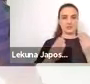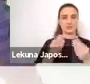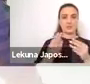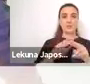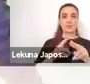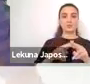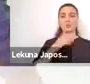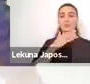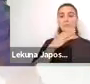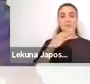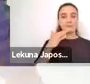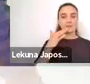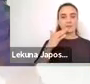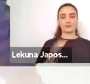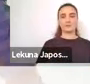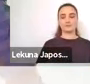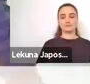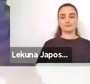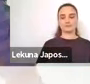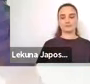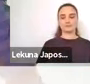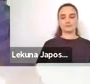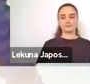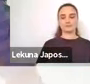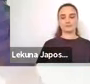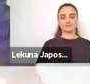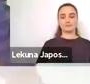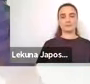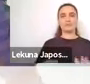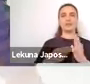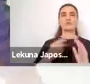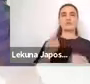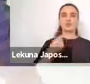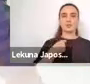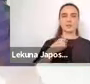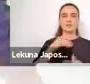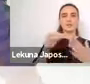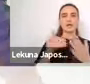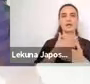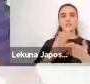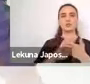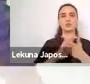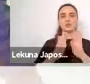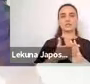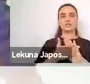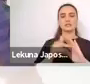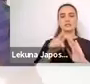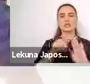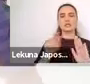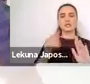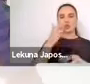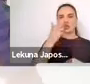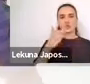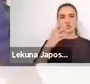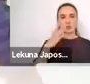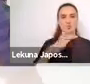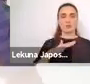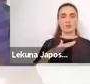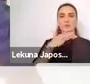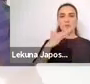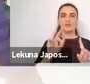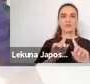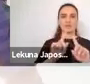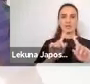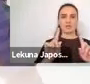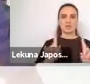ძალიან ბევრი იქნება ეს თვითშეფასება, იქნება ეს ახალ სიტუაციასთან და კონტექსტთან შეგუება, ძალიან ბევრი